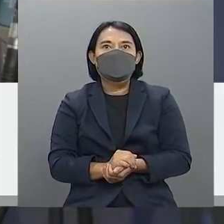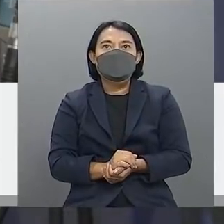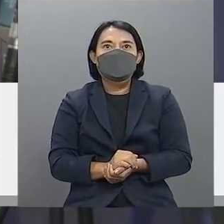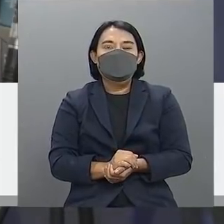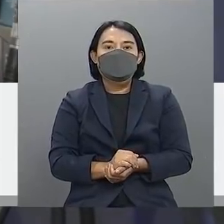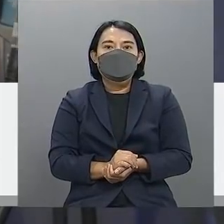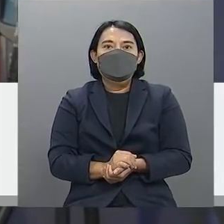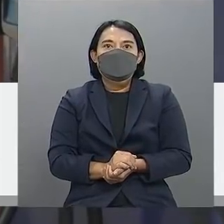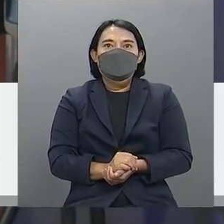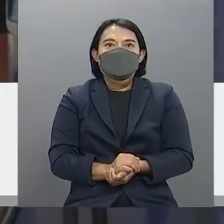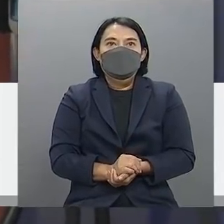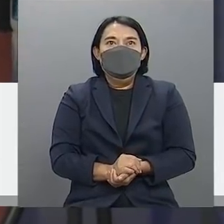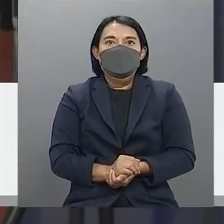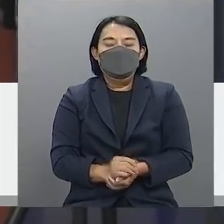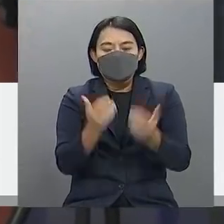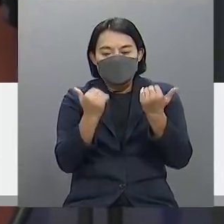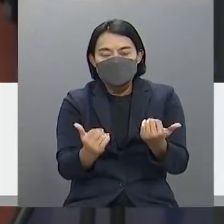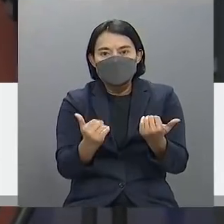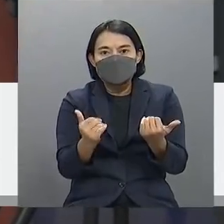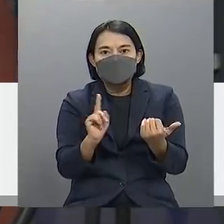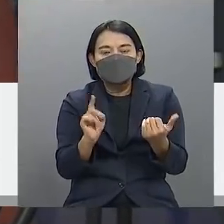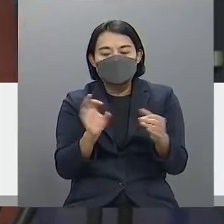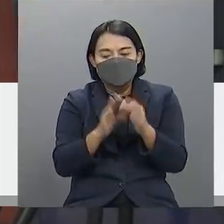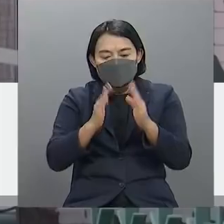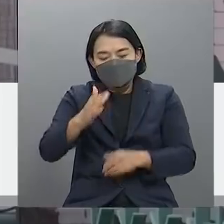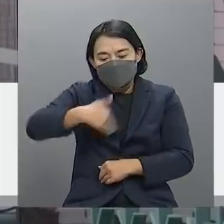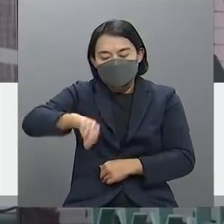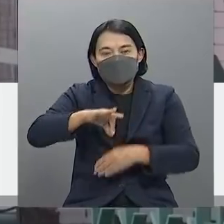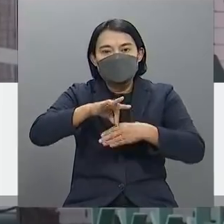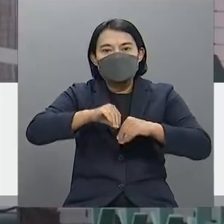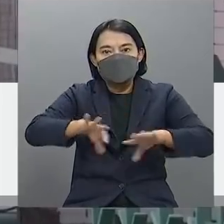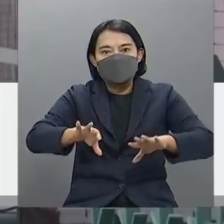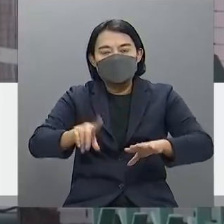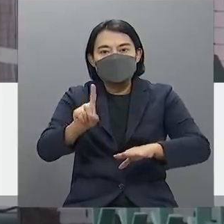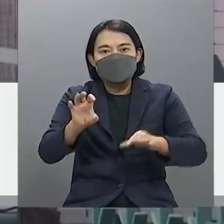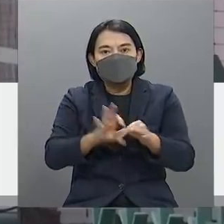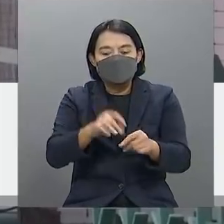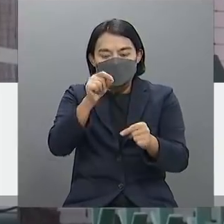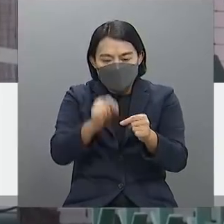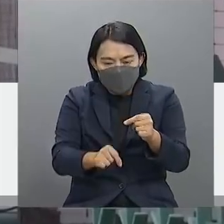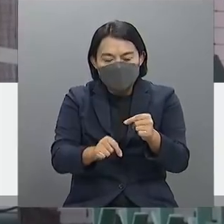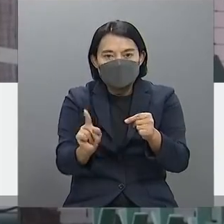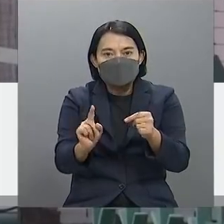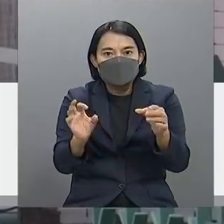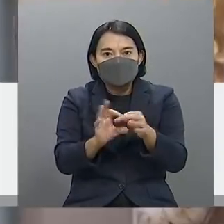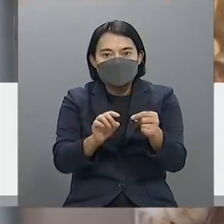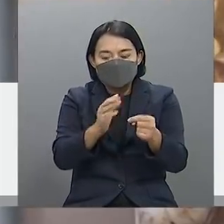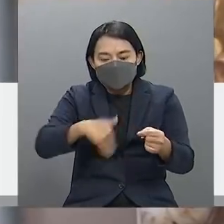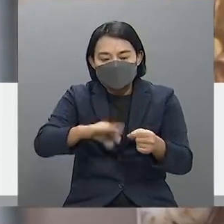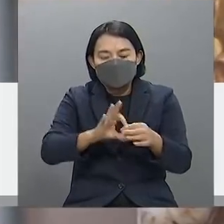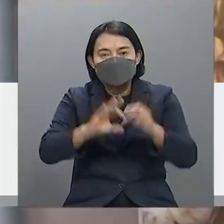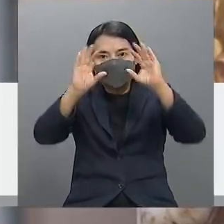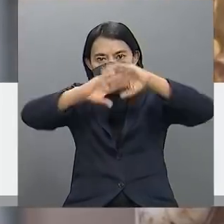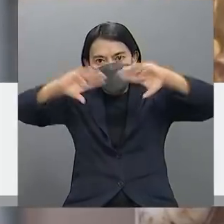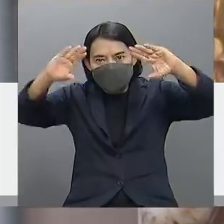สิ่งที่คุณผู้ชมคงจะแชร์กันหนักมากก็คือวิธีการประหยัดพลังงานจากผู้หลักผู้ใหญ่ในรัฐบาลค่ะทั้งนาย